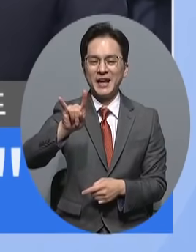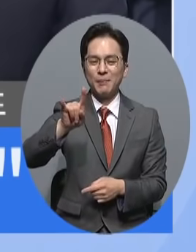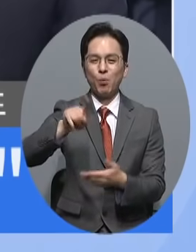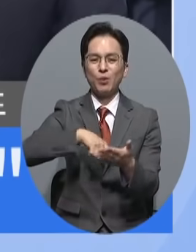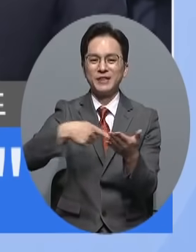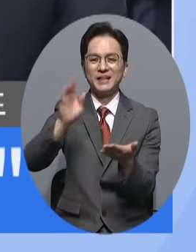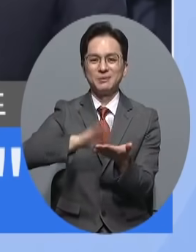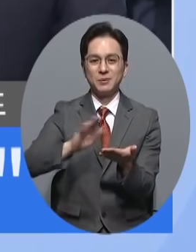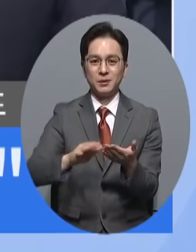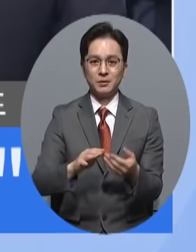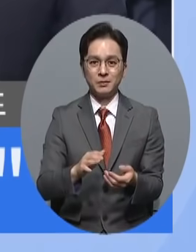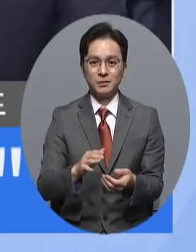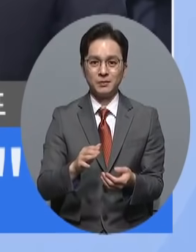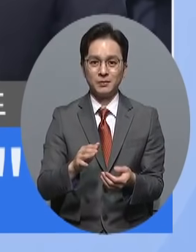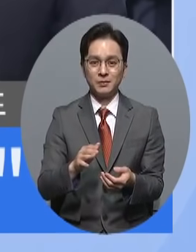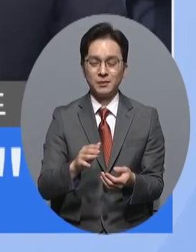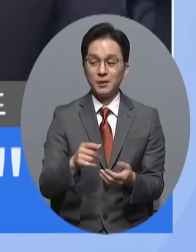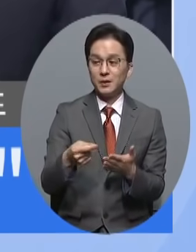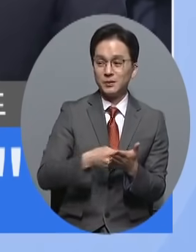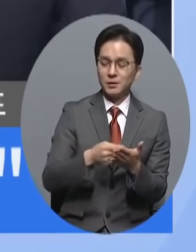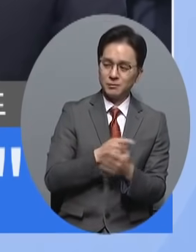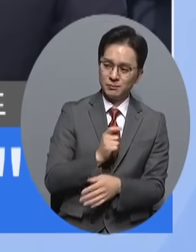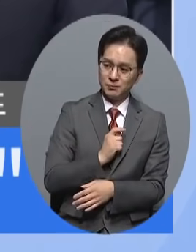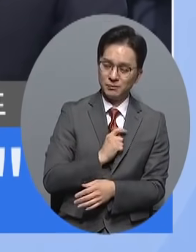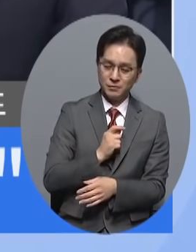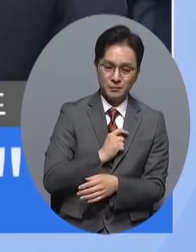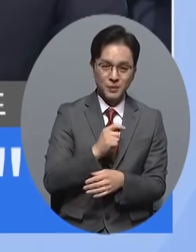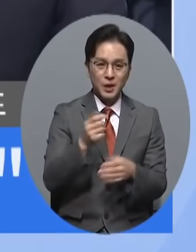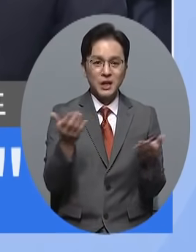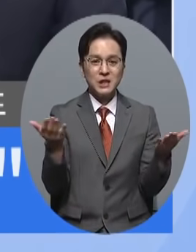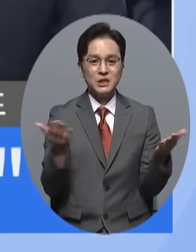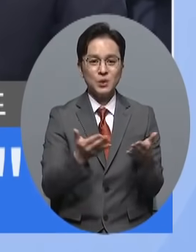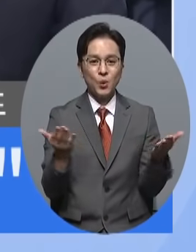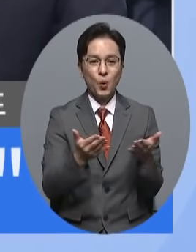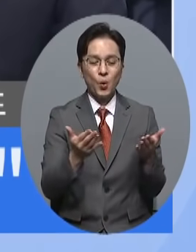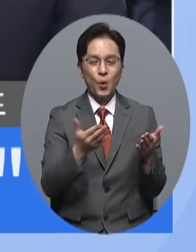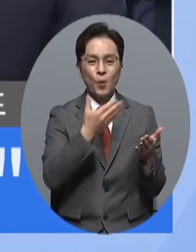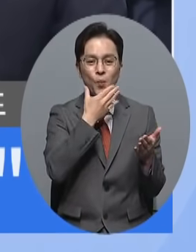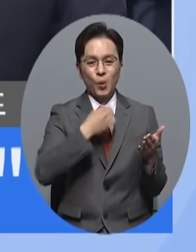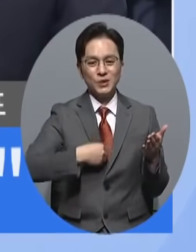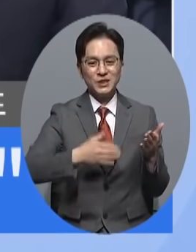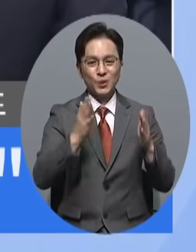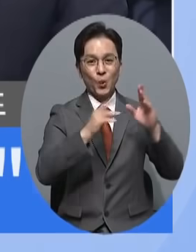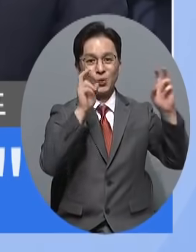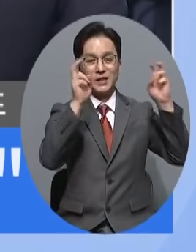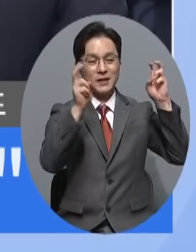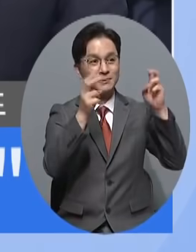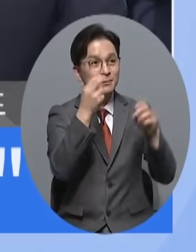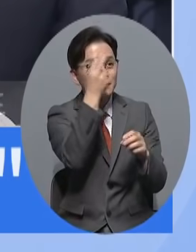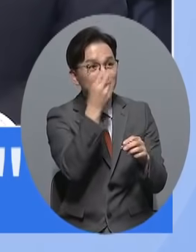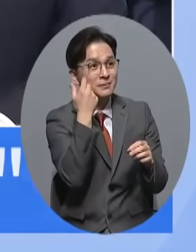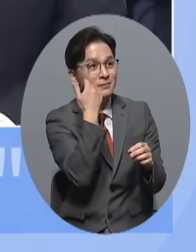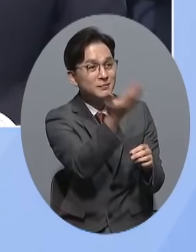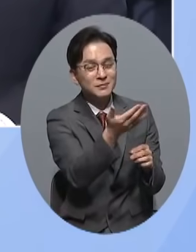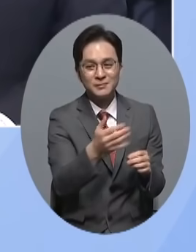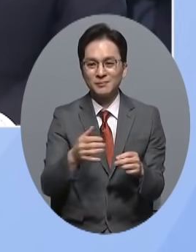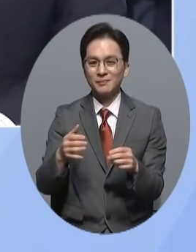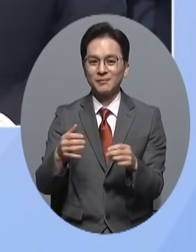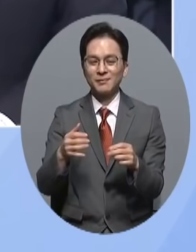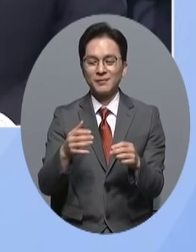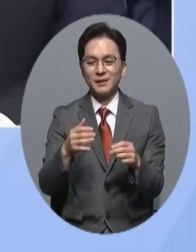연결과 최근에 1년에 대해서 국민들이 이 부분에 대해서 도저히 납득이 안 되거든. 이해가 안 되고 6년 정도 근무했다고 하는